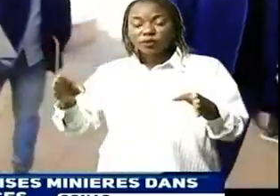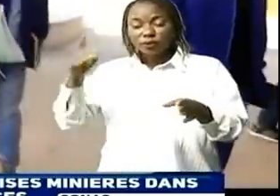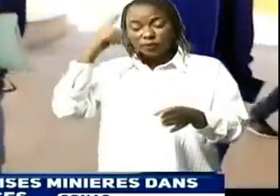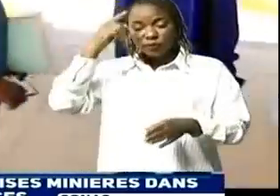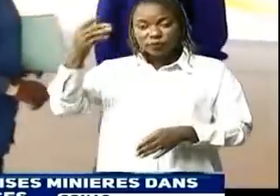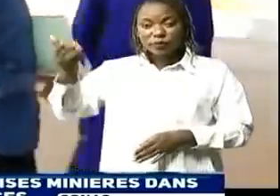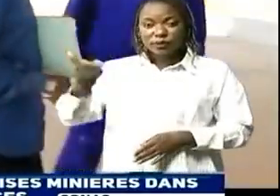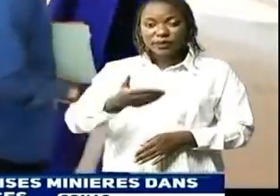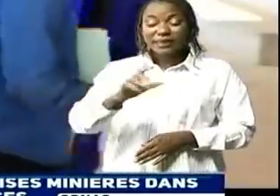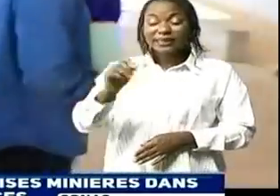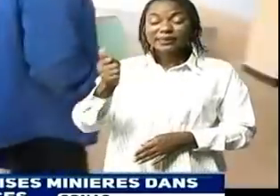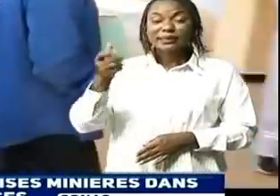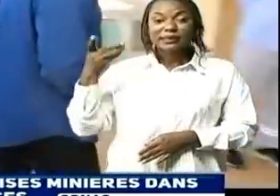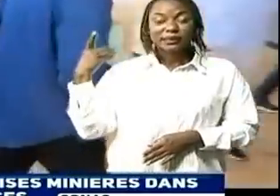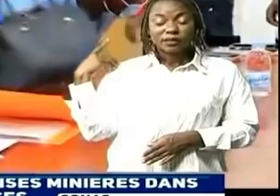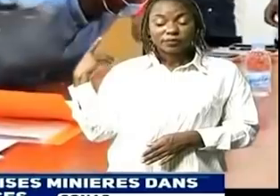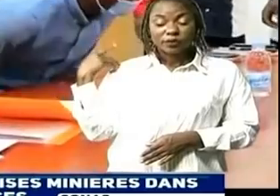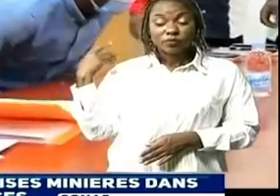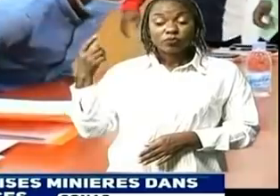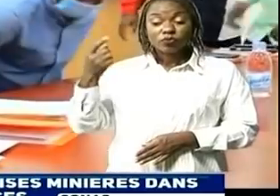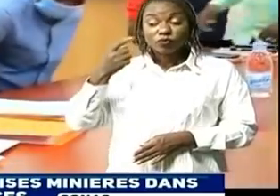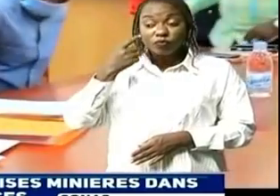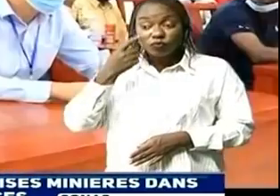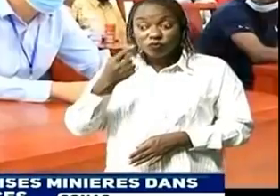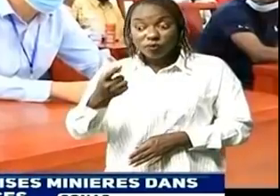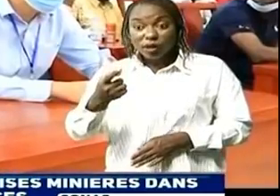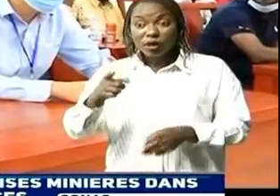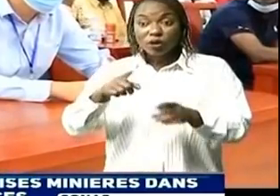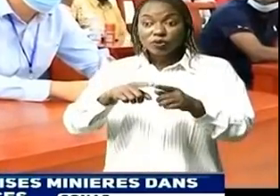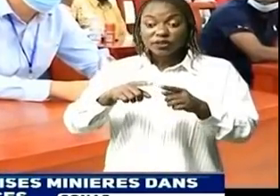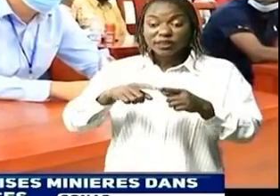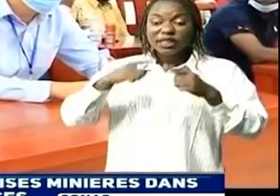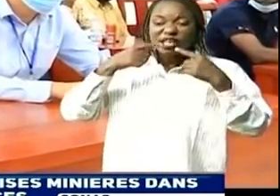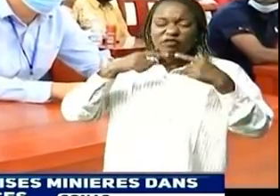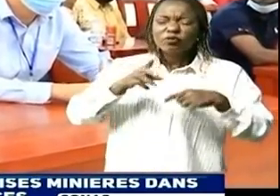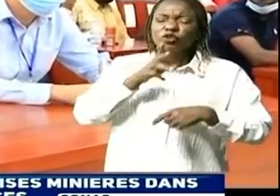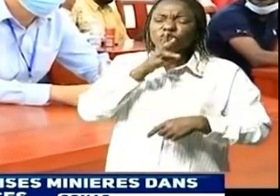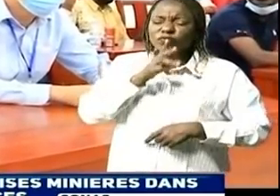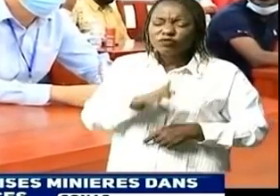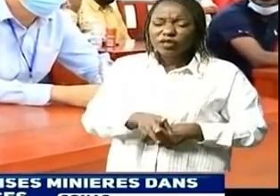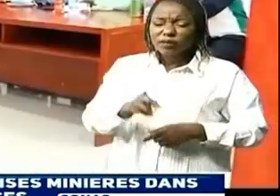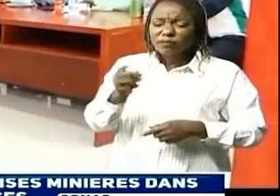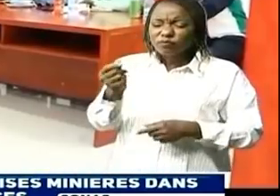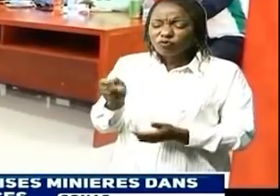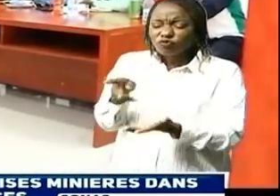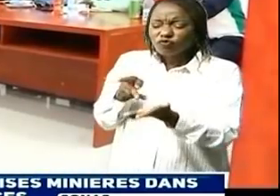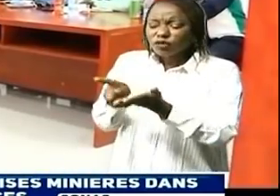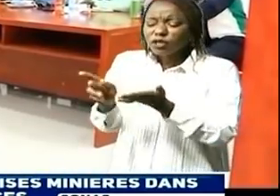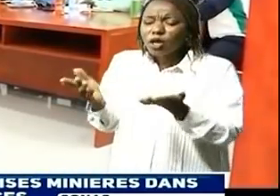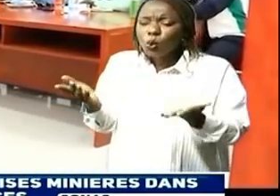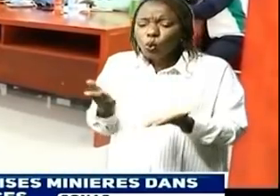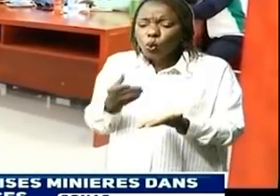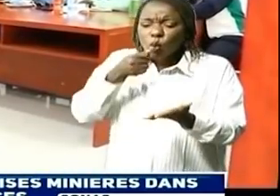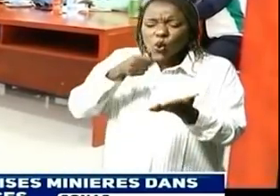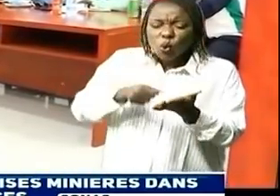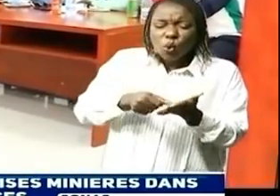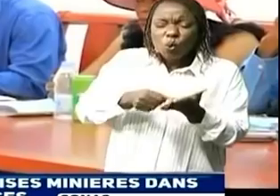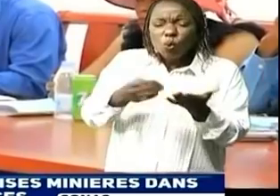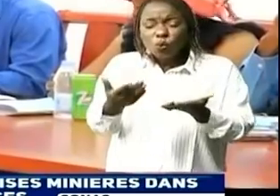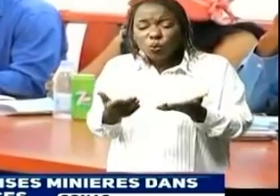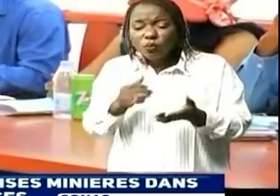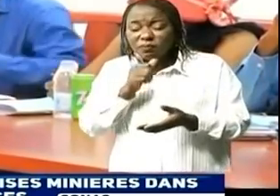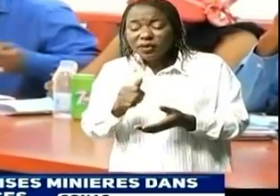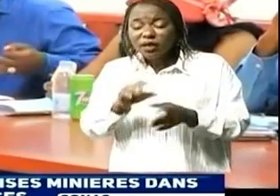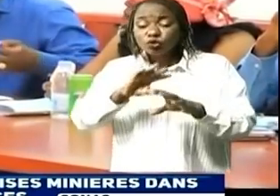10 députés à la recherche à plus d'éclaircissements sur la solvabilité des entreprises minières en rapport avec les